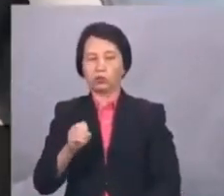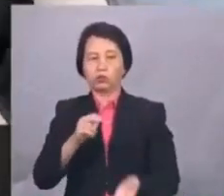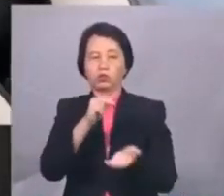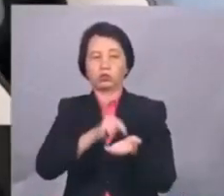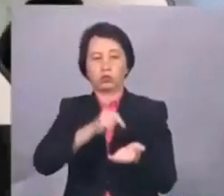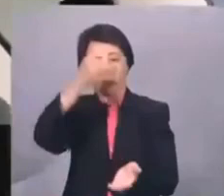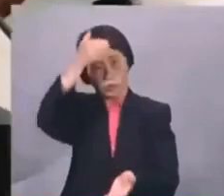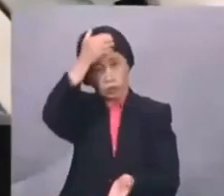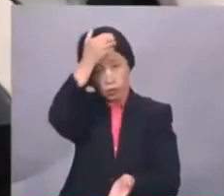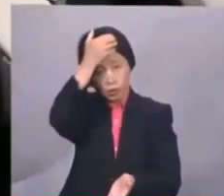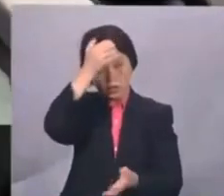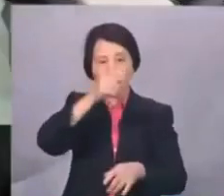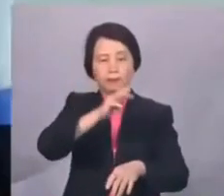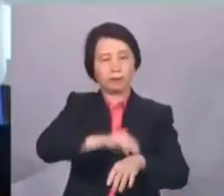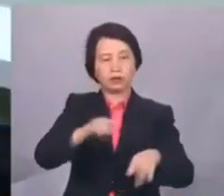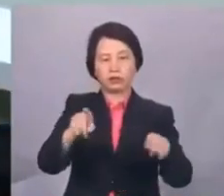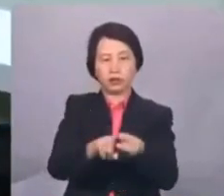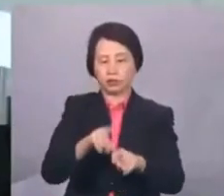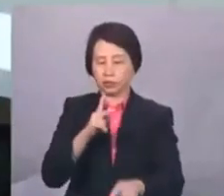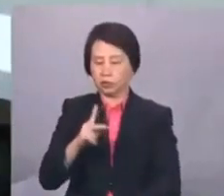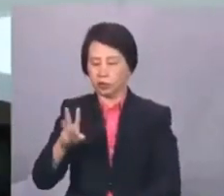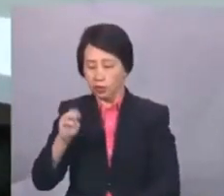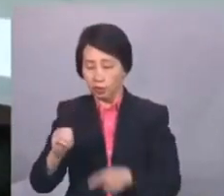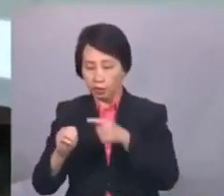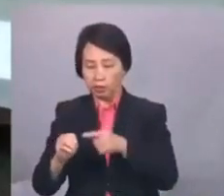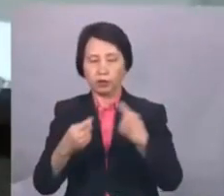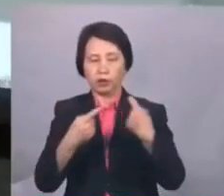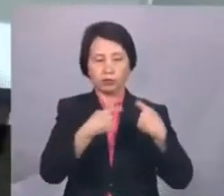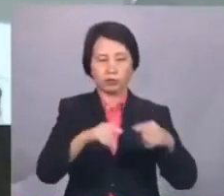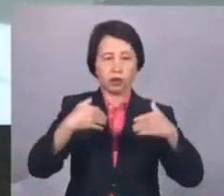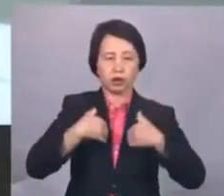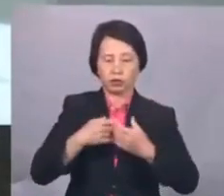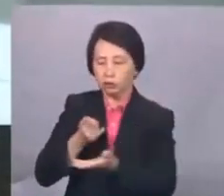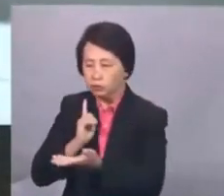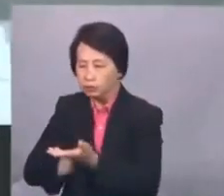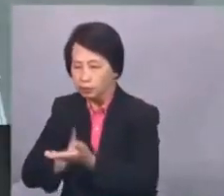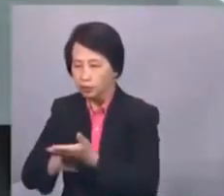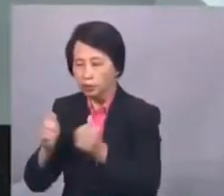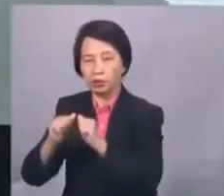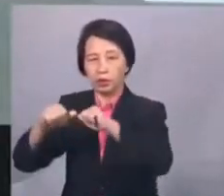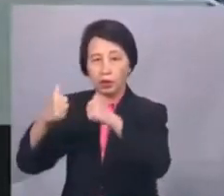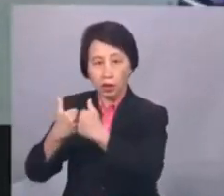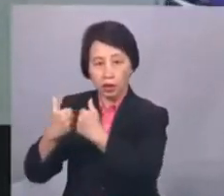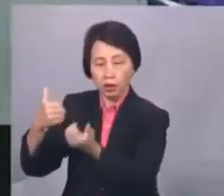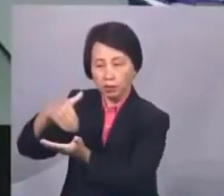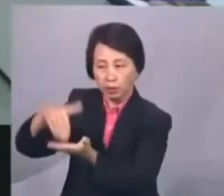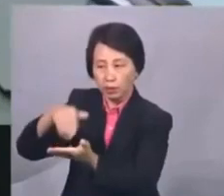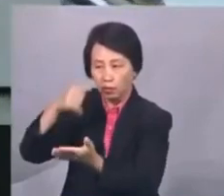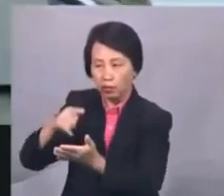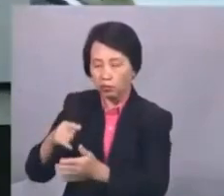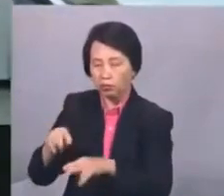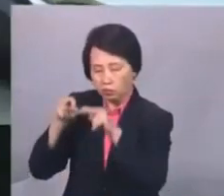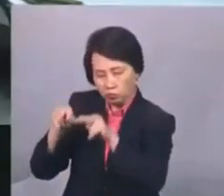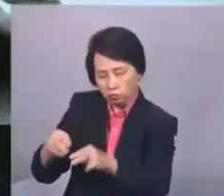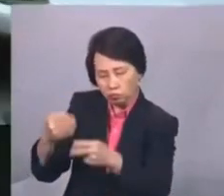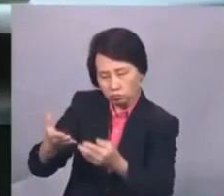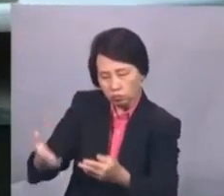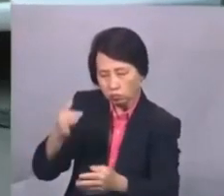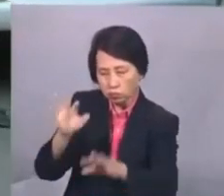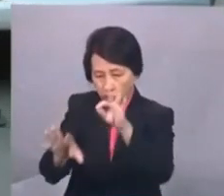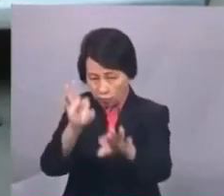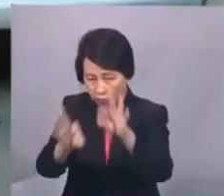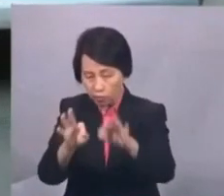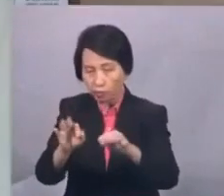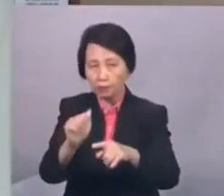jururawat pada masa sama Kementerian Kesehatan lele cekhem sedang mengadakan perbincangan dengan agensi pusat bagi memperhalus mekanisme